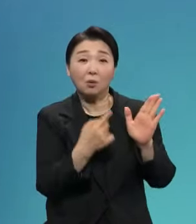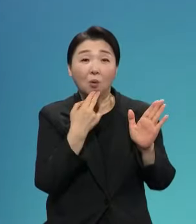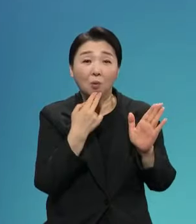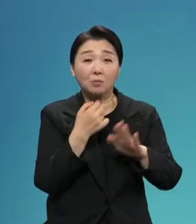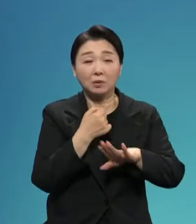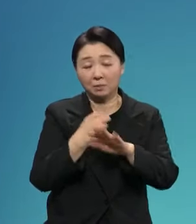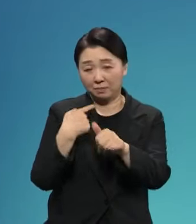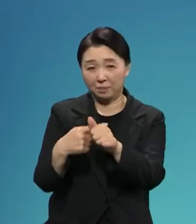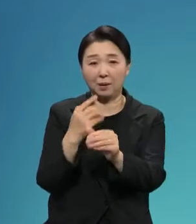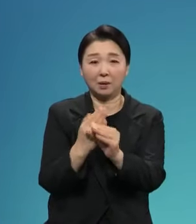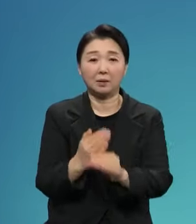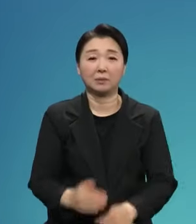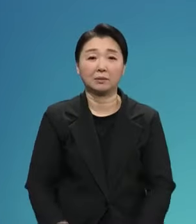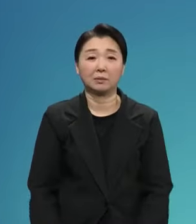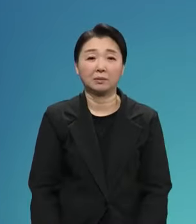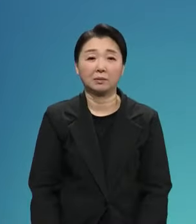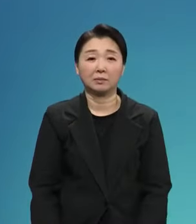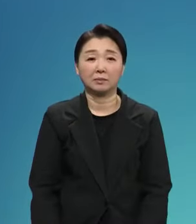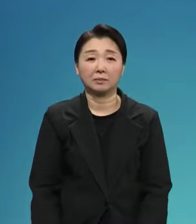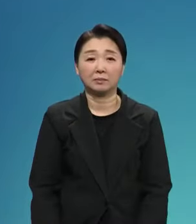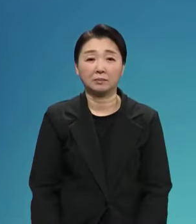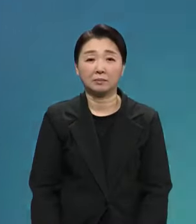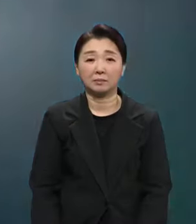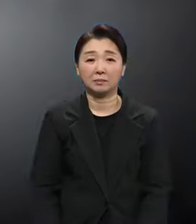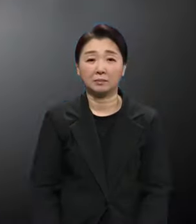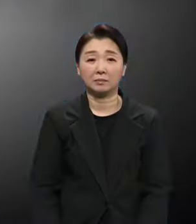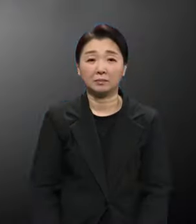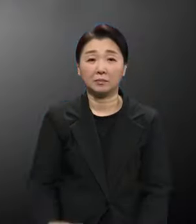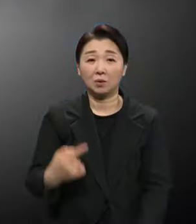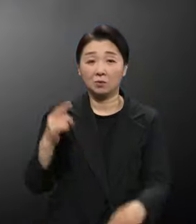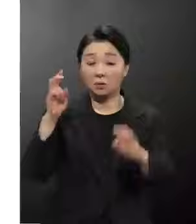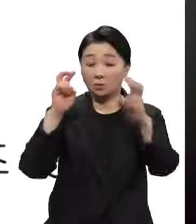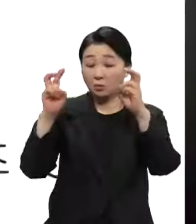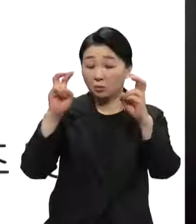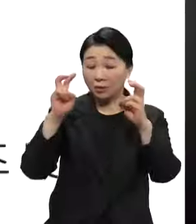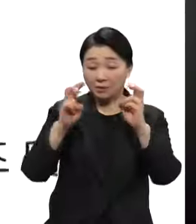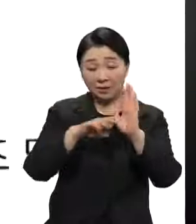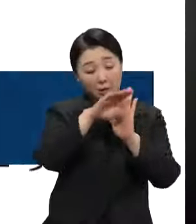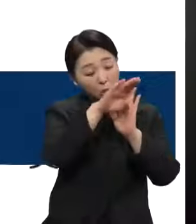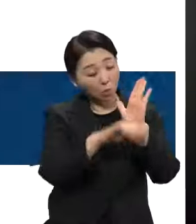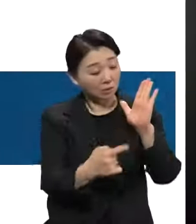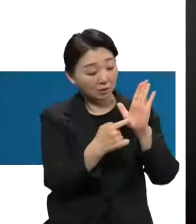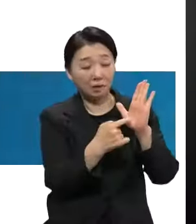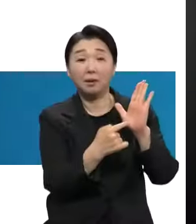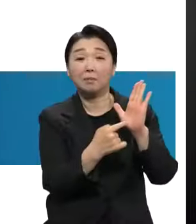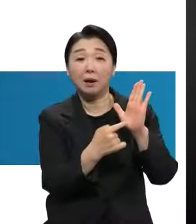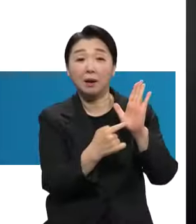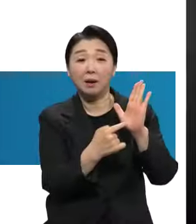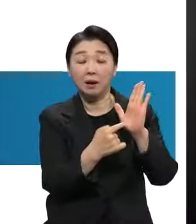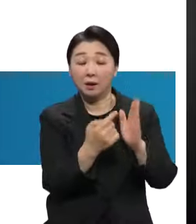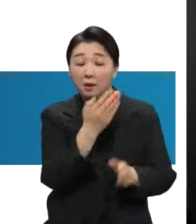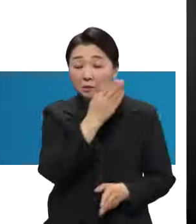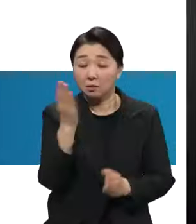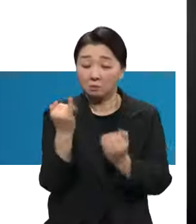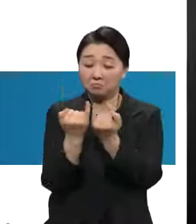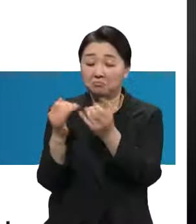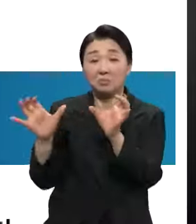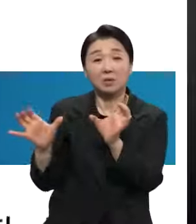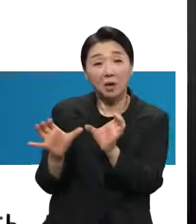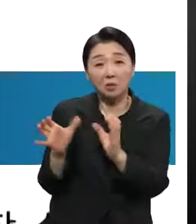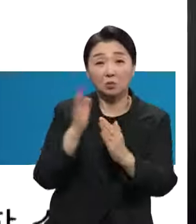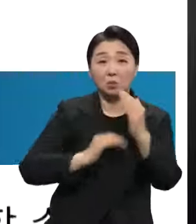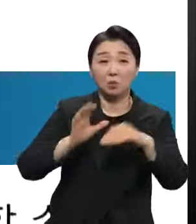않으면서 비판이 이어지고 있습니다. 어제 소속사가 올린 공지문입니다. 아이돌 그룹의 공개 방송